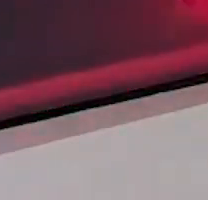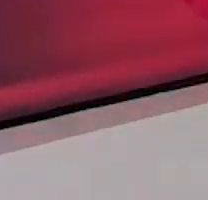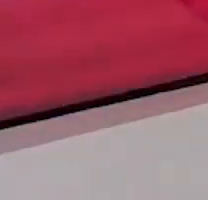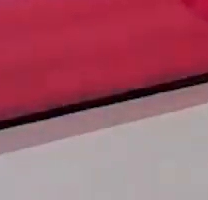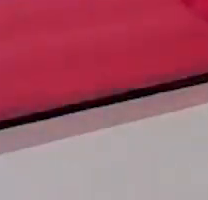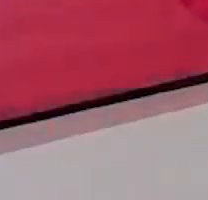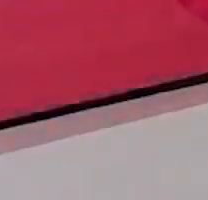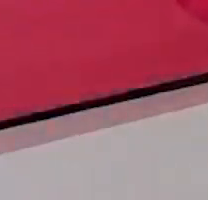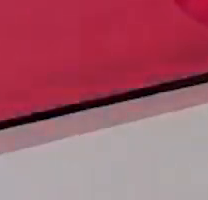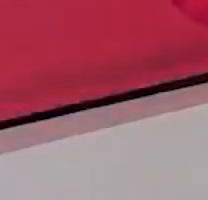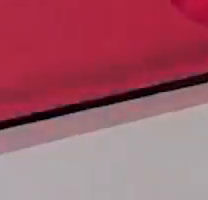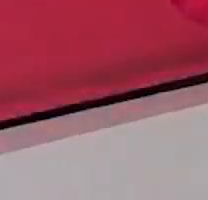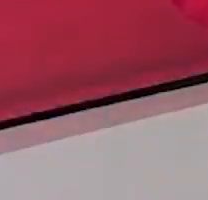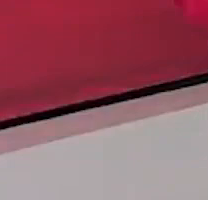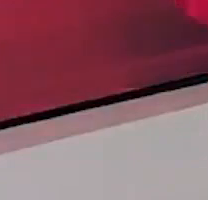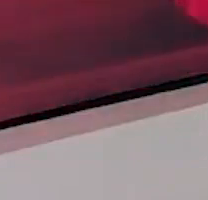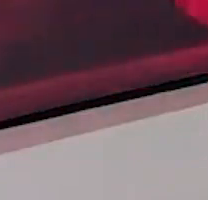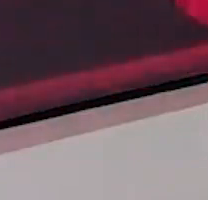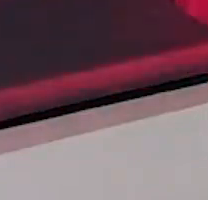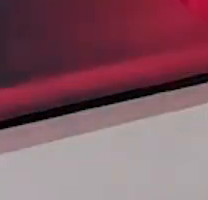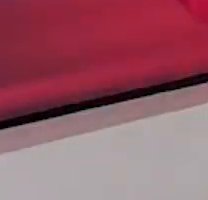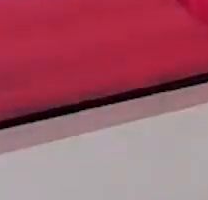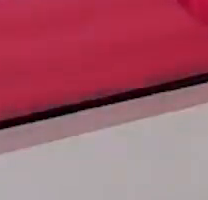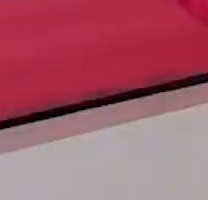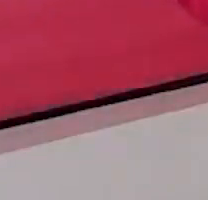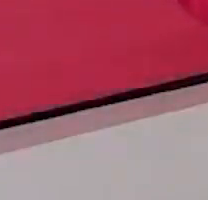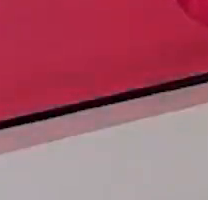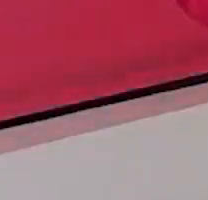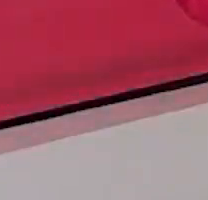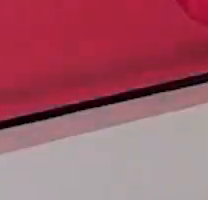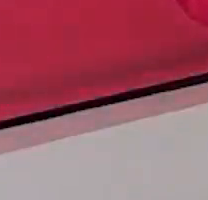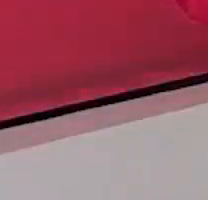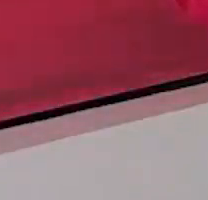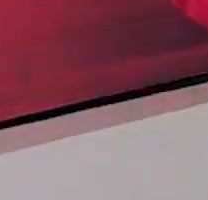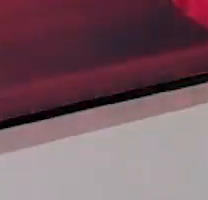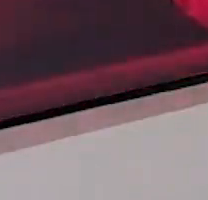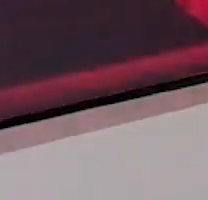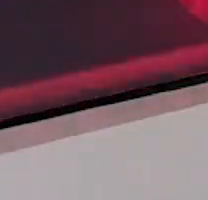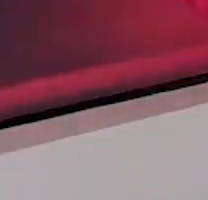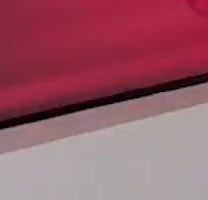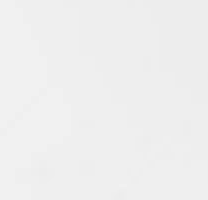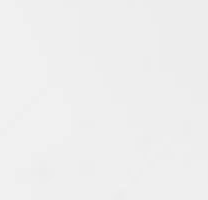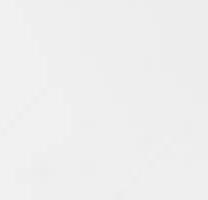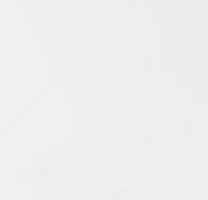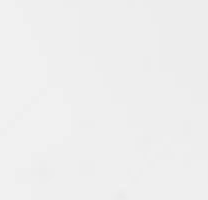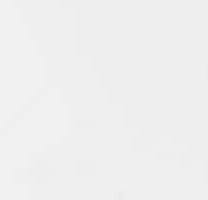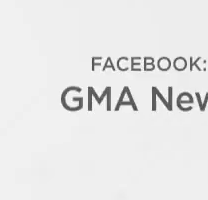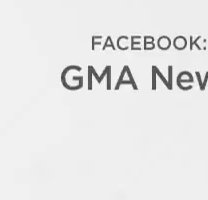subaybayan niyo po kami sa GMA Pinoy TV at sa www.gmanews.tv.